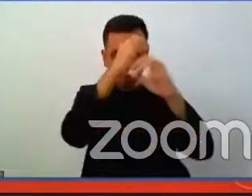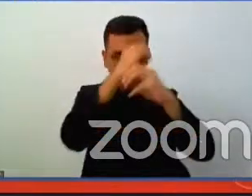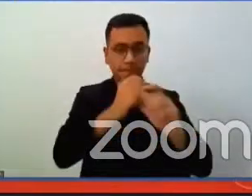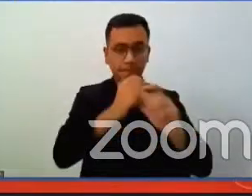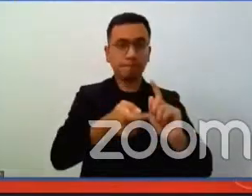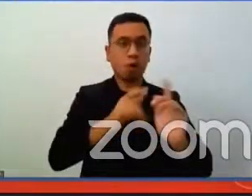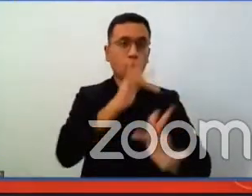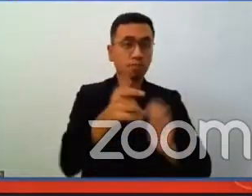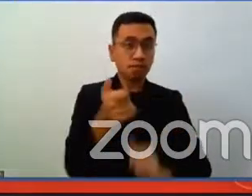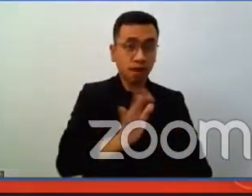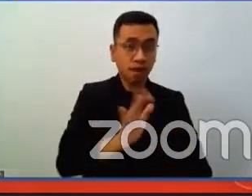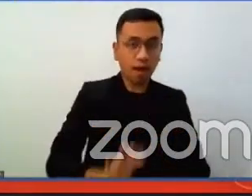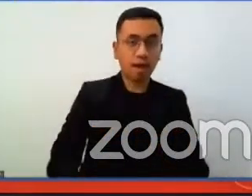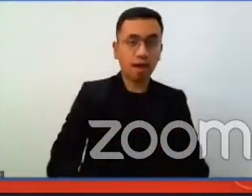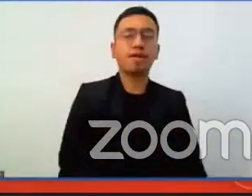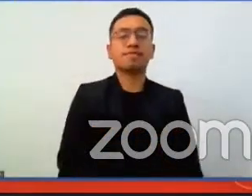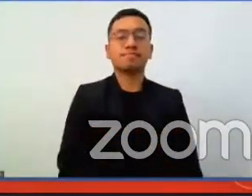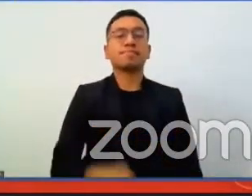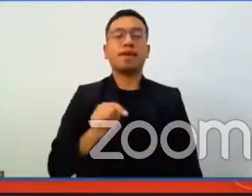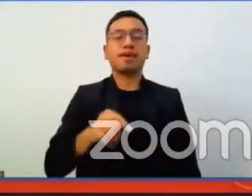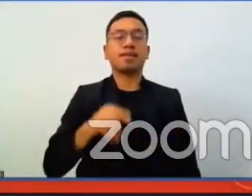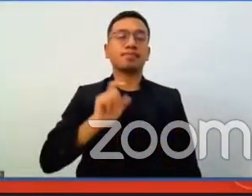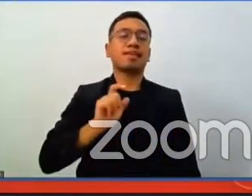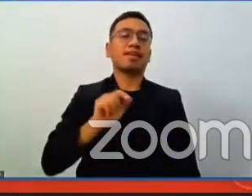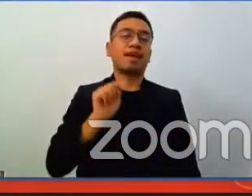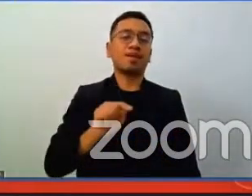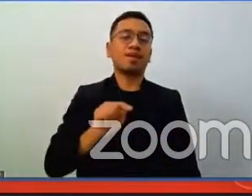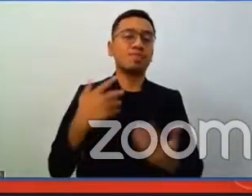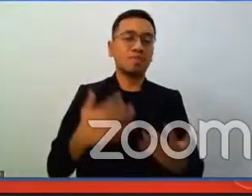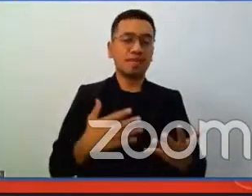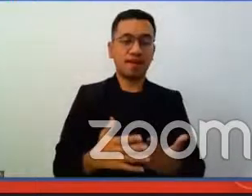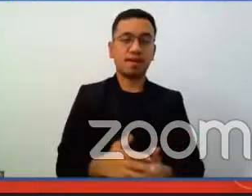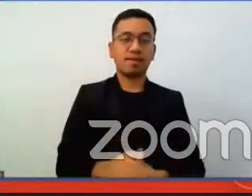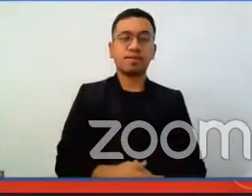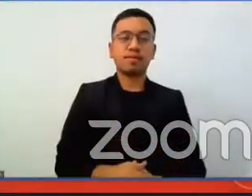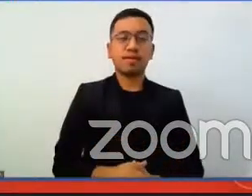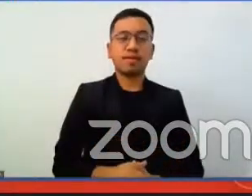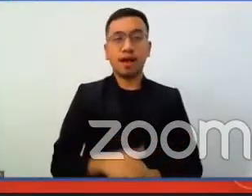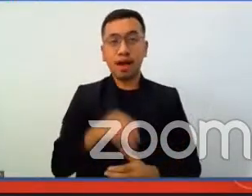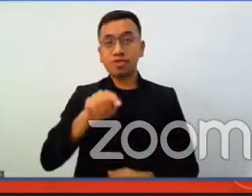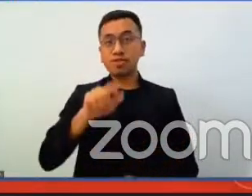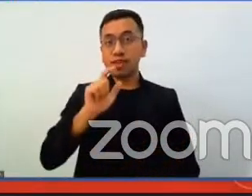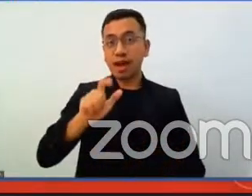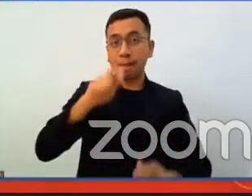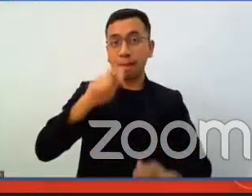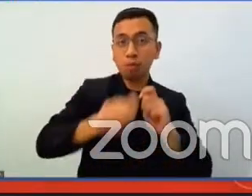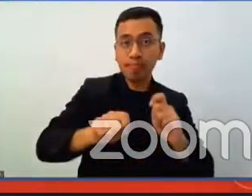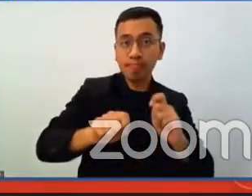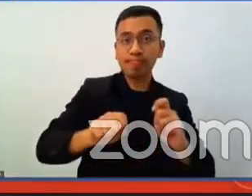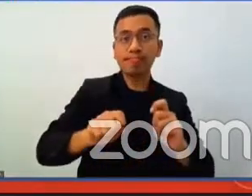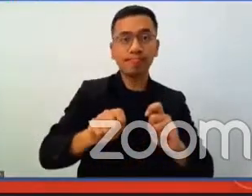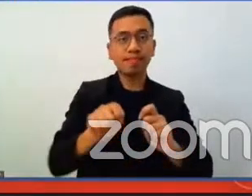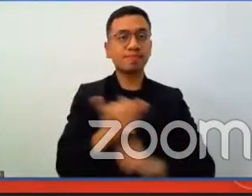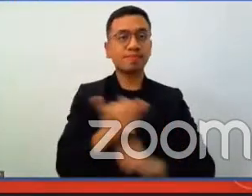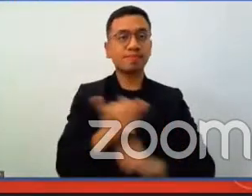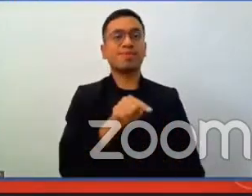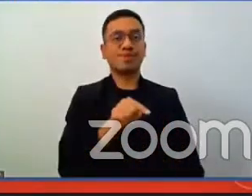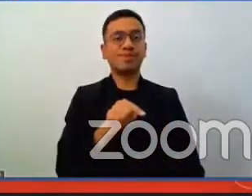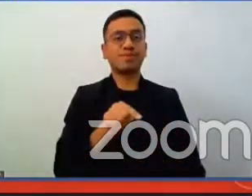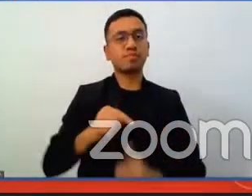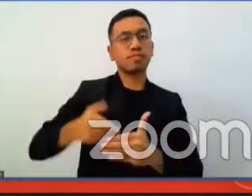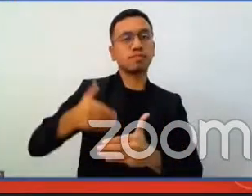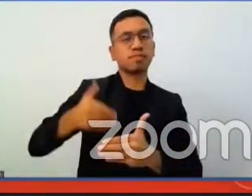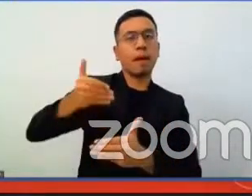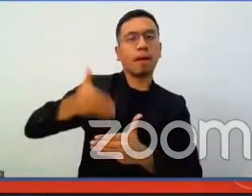yang kita harapkan. Itu mungkin proses tersebut yang harus kita mulai membuat secara runut